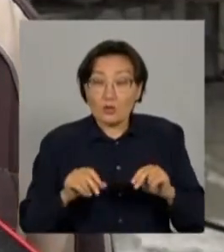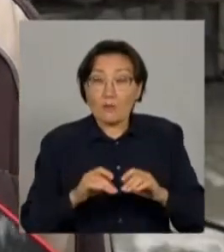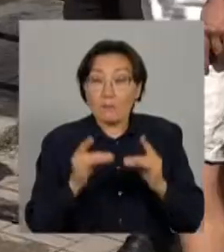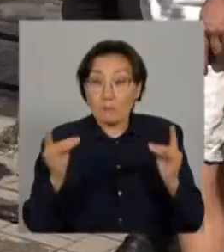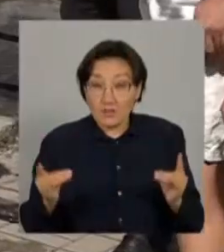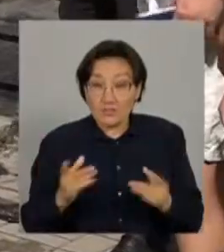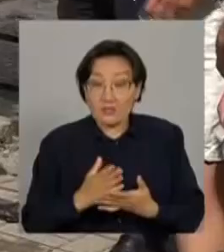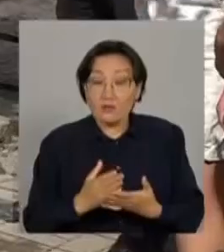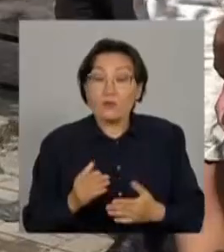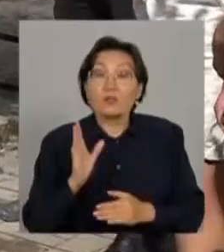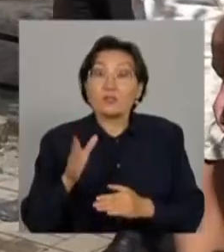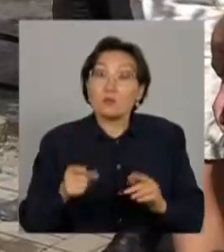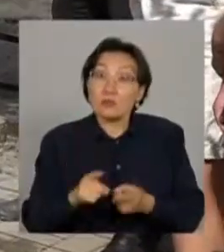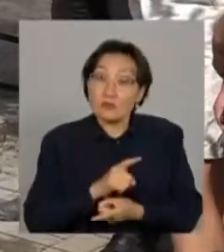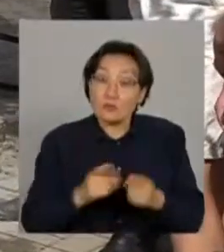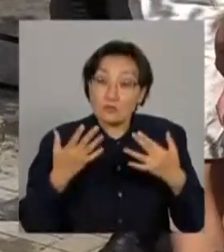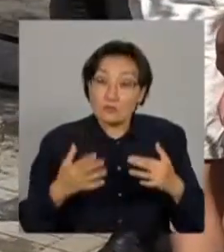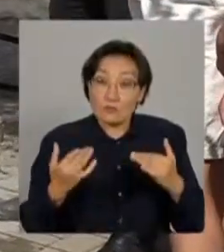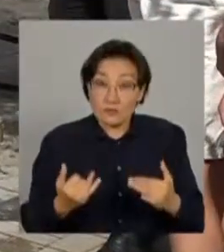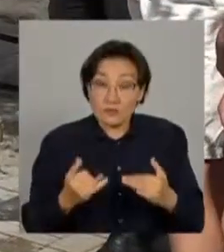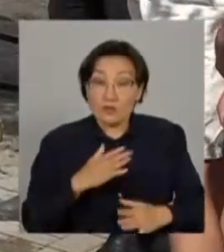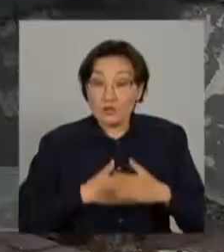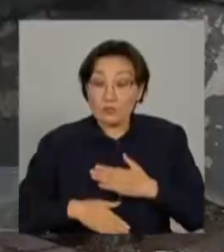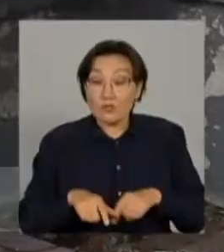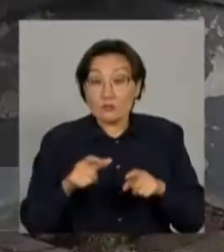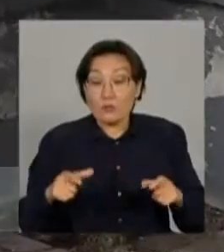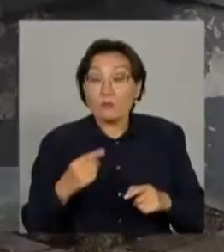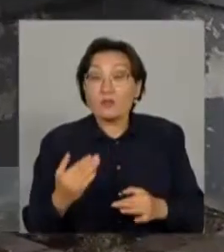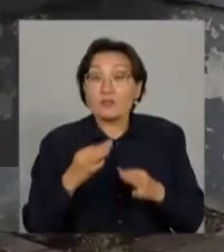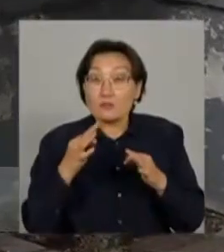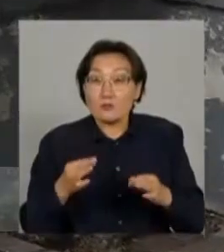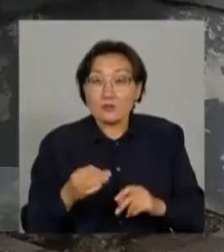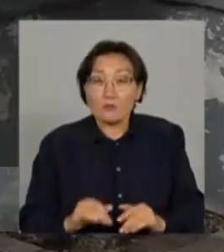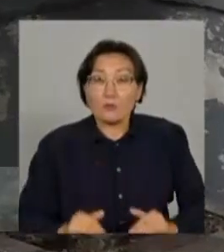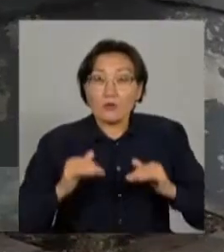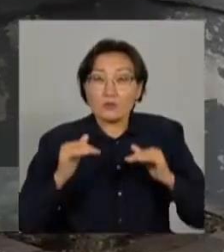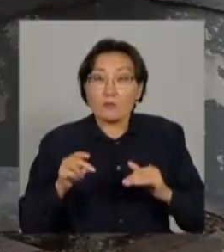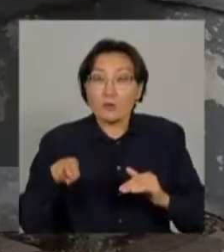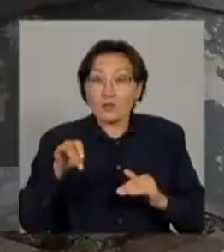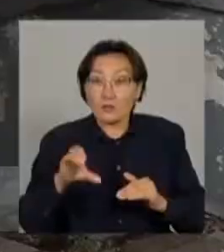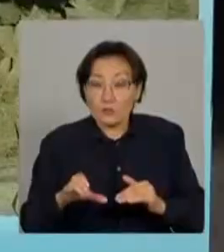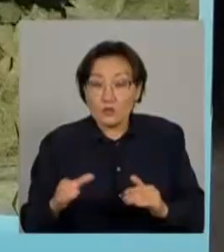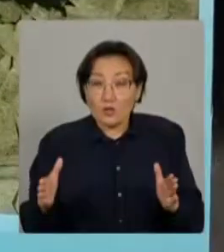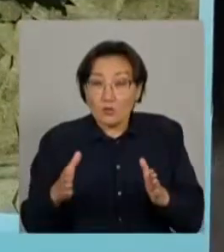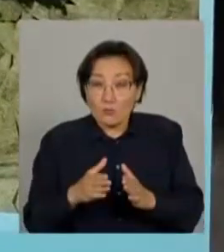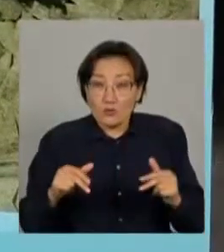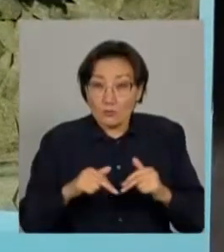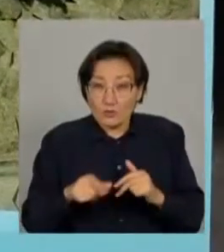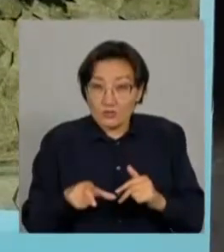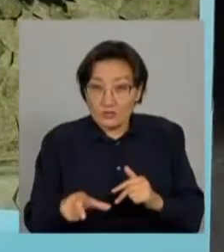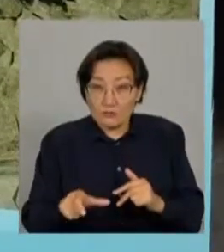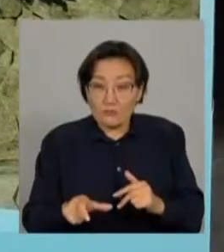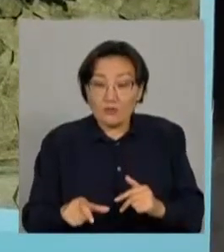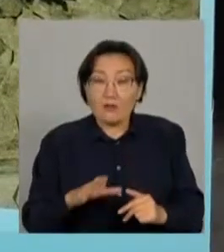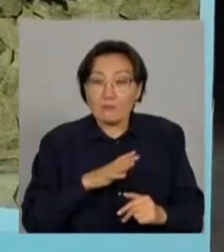наши. Предстоящие изменения уже сейчас радуют горожан. По их словам, слишком высокие пандусы и узкий пешеходный переход